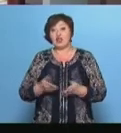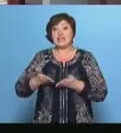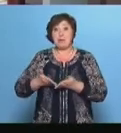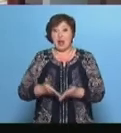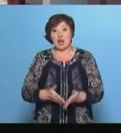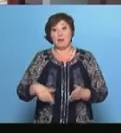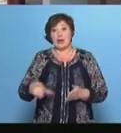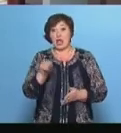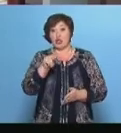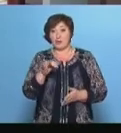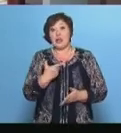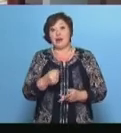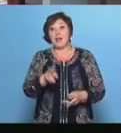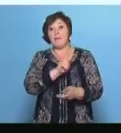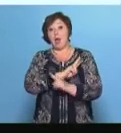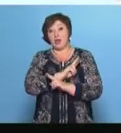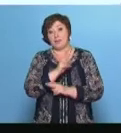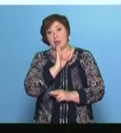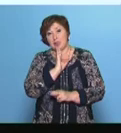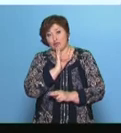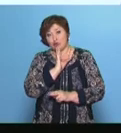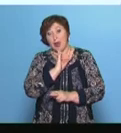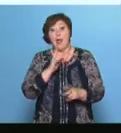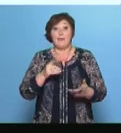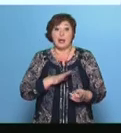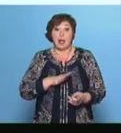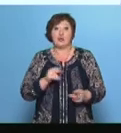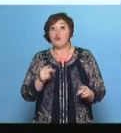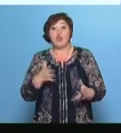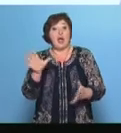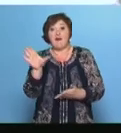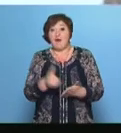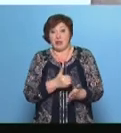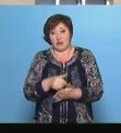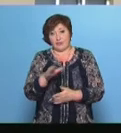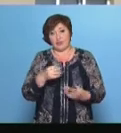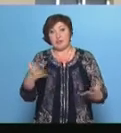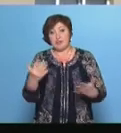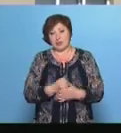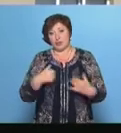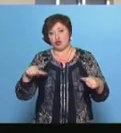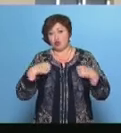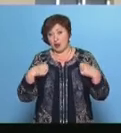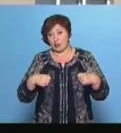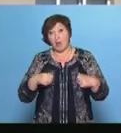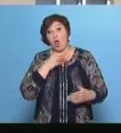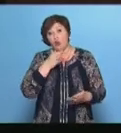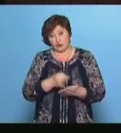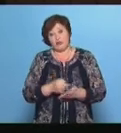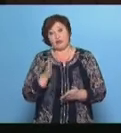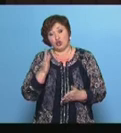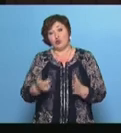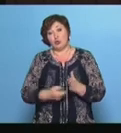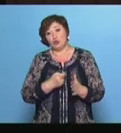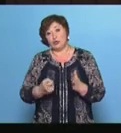где погибла девушка, в федеральном реестре? Почему не хватило всем спасательных жилетов? Ответы на эти вопросы сейчас ищут следователи.